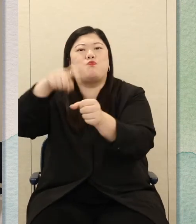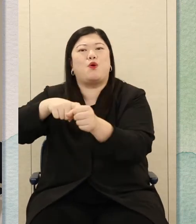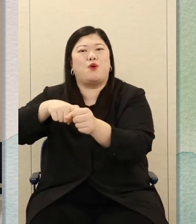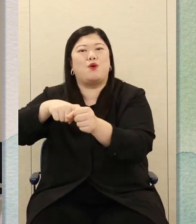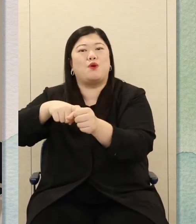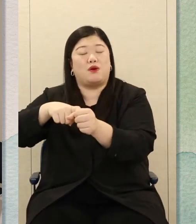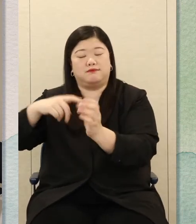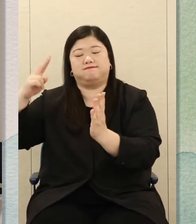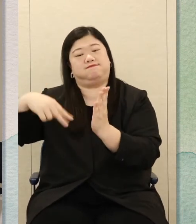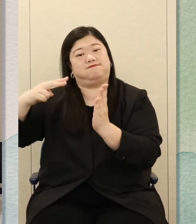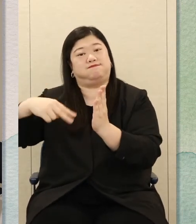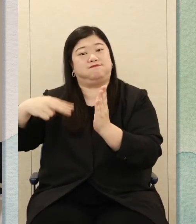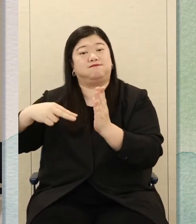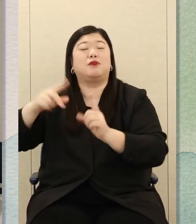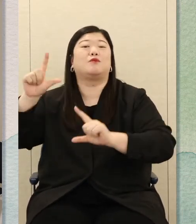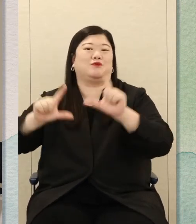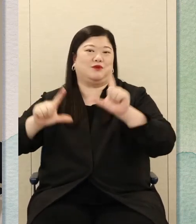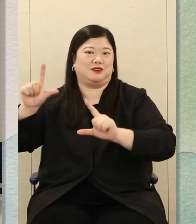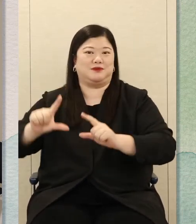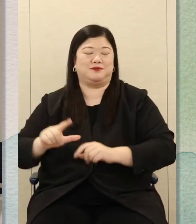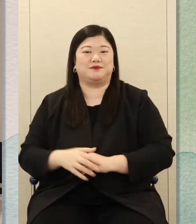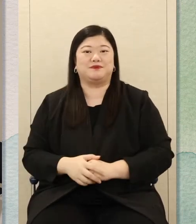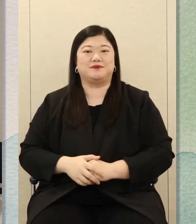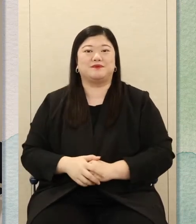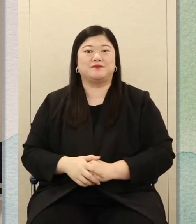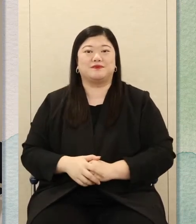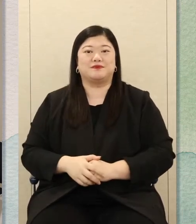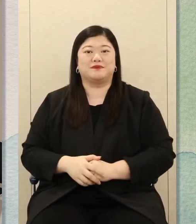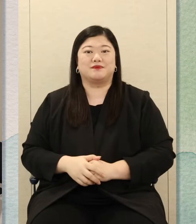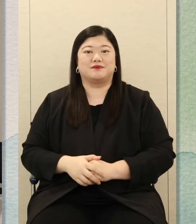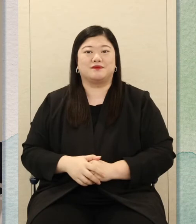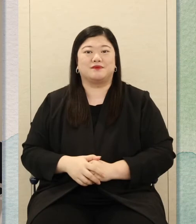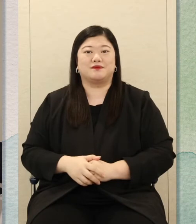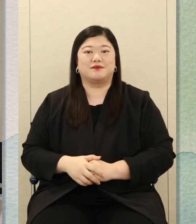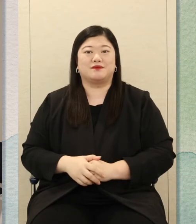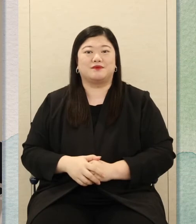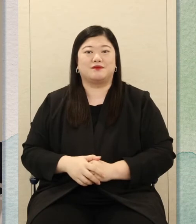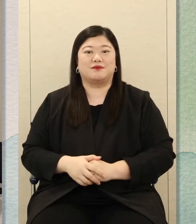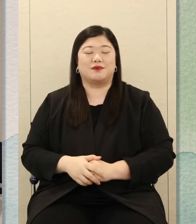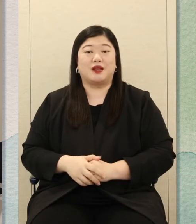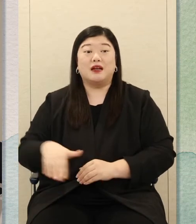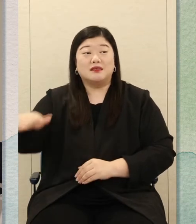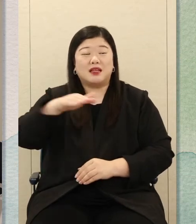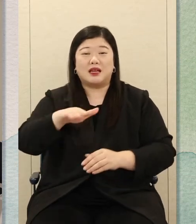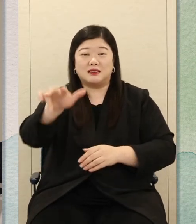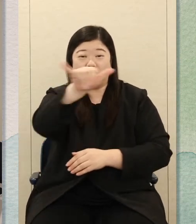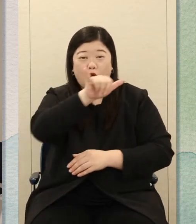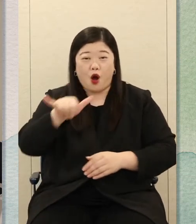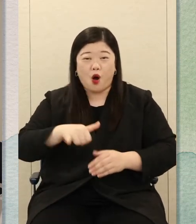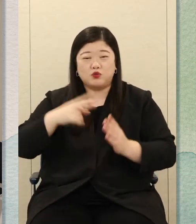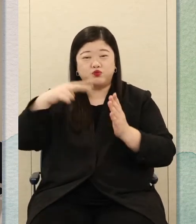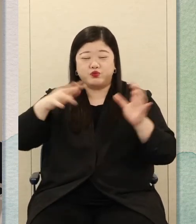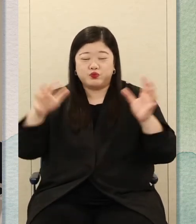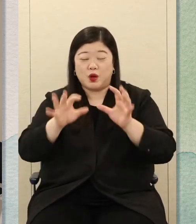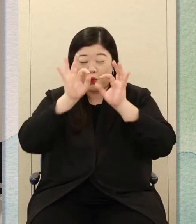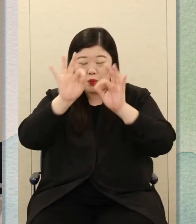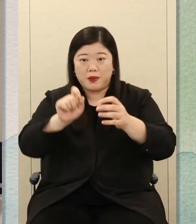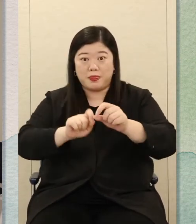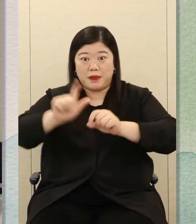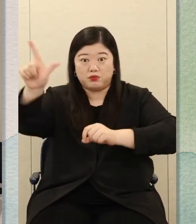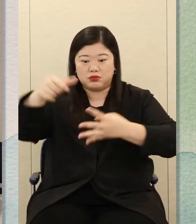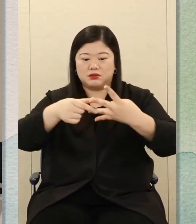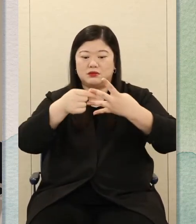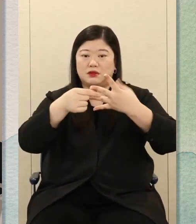뒤에 3개는 아주 적습니다. 그러니까 거의 대부분이 활동형, 고백형 독서 공동체라고 보시면 될 것